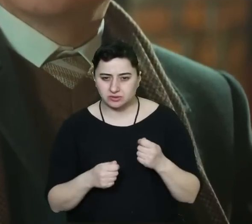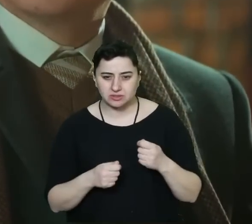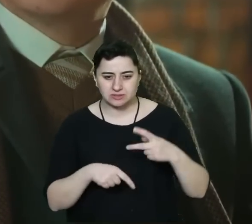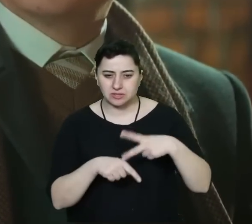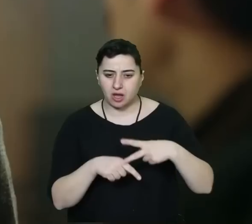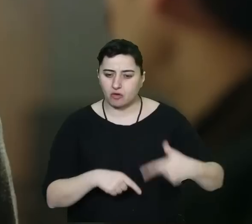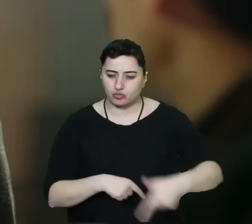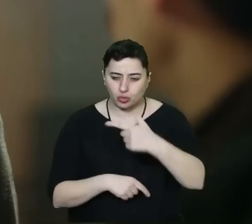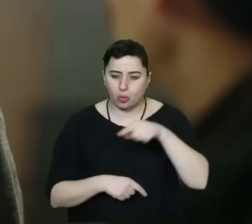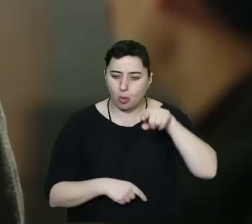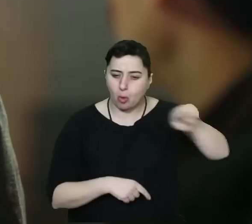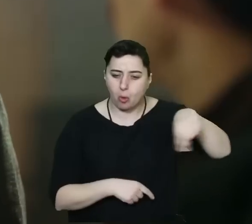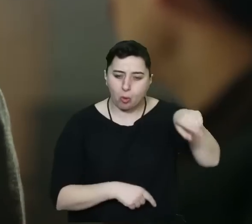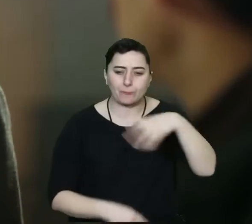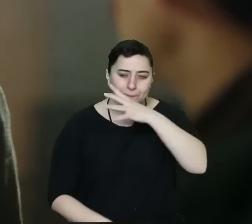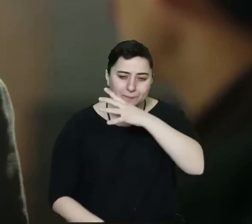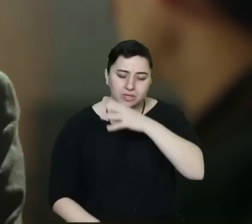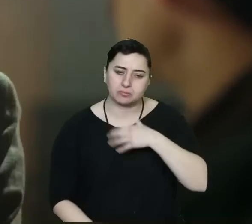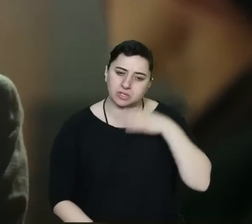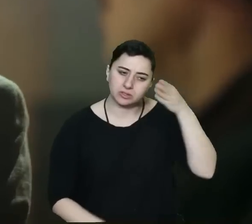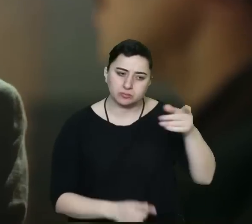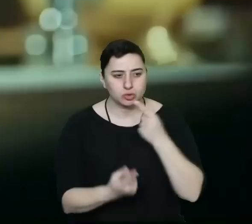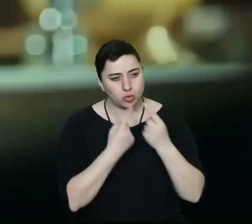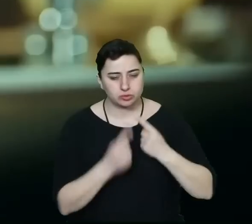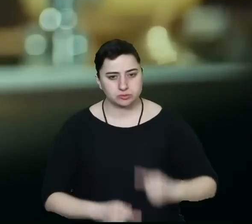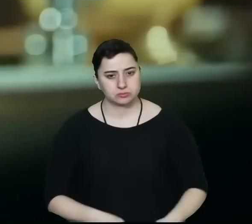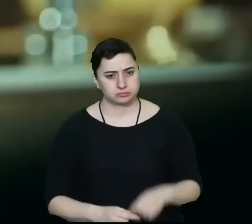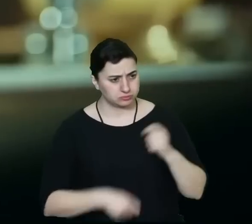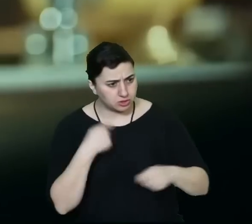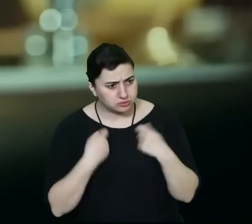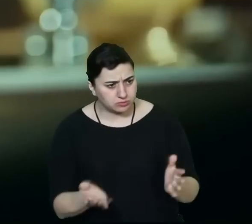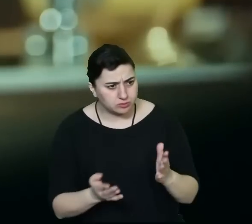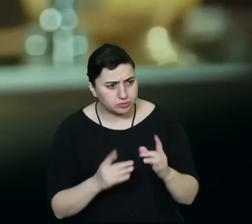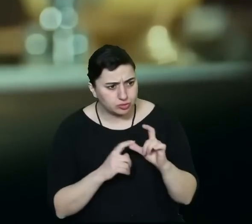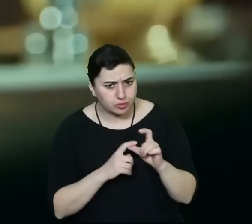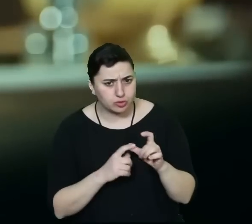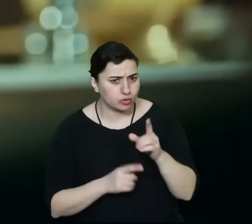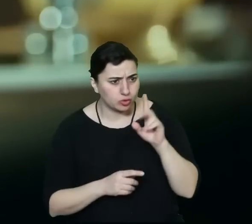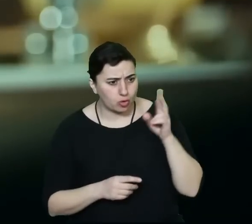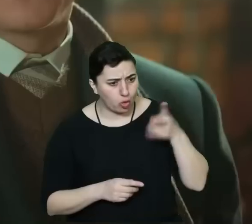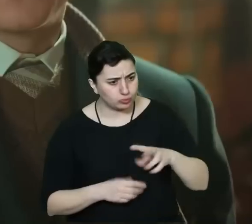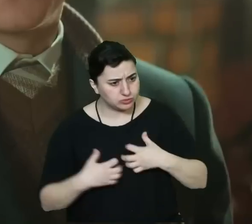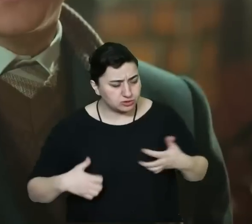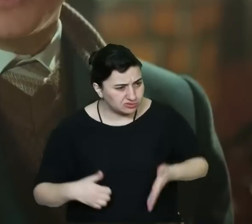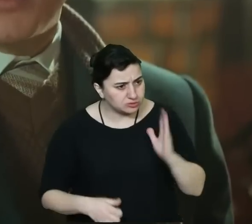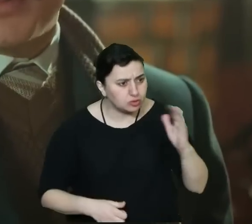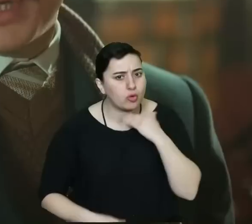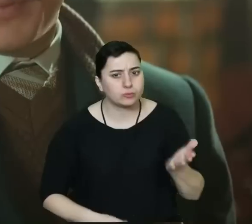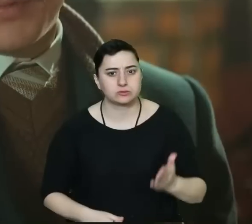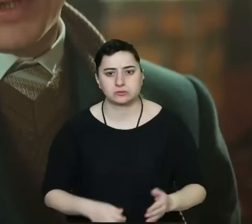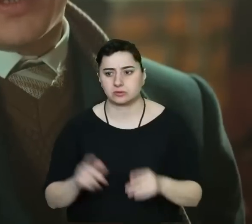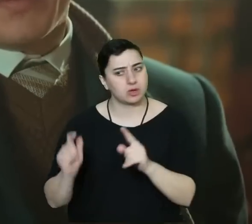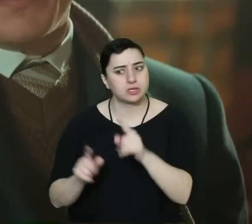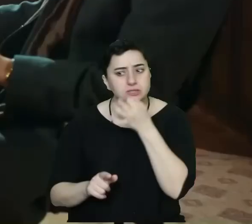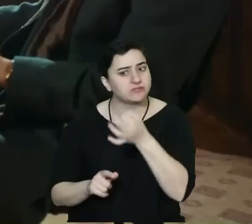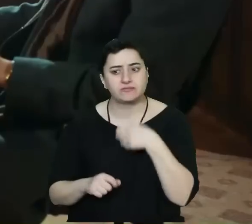Zehra'yı vuranlar. Onlar biliyorlardır. Ben gidip onlarla konuşacağım. Saçmalama Süleyman. Göz göre göre ölüme mi gideceksin? Böyle bir şey